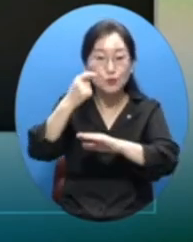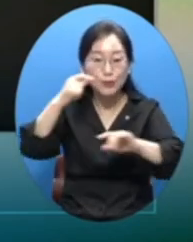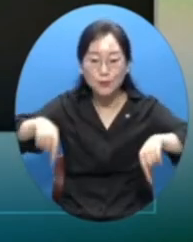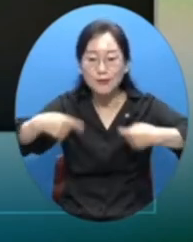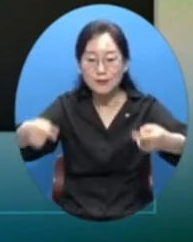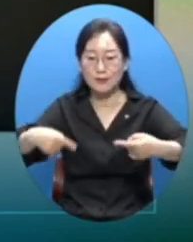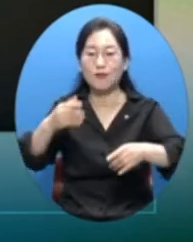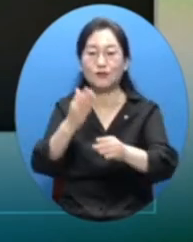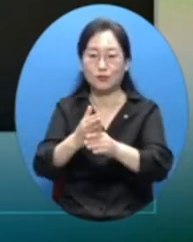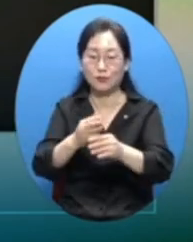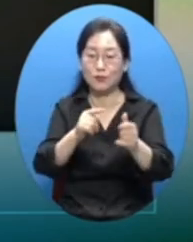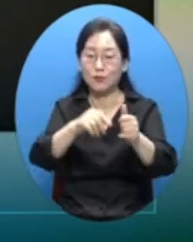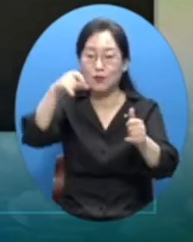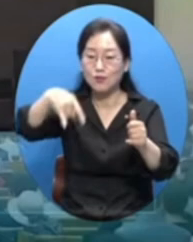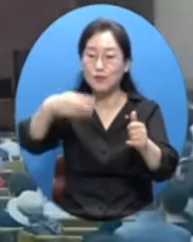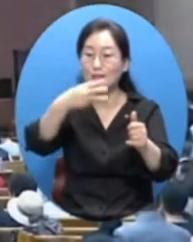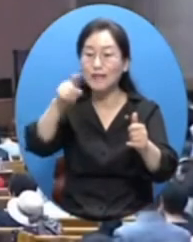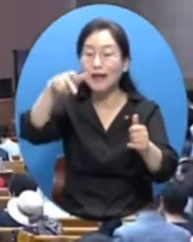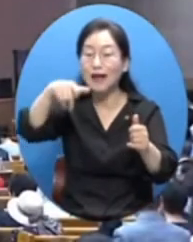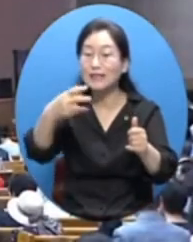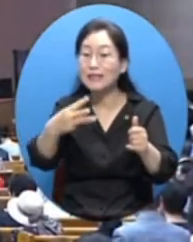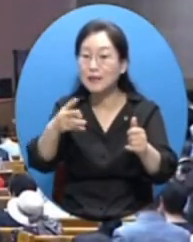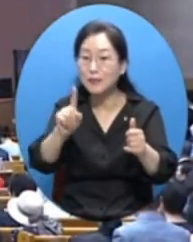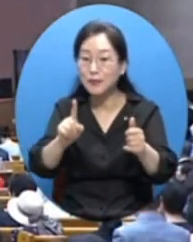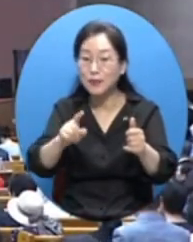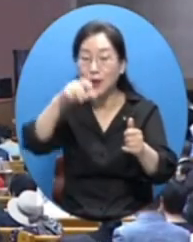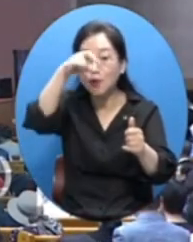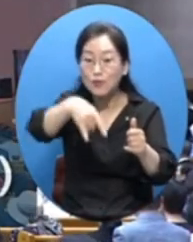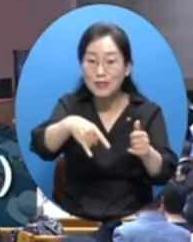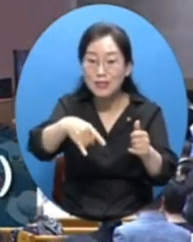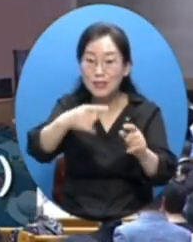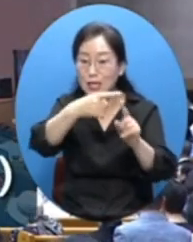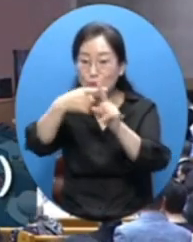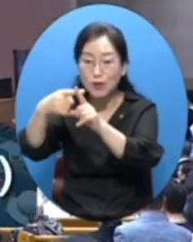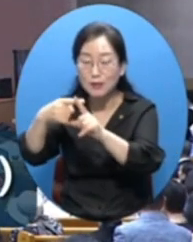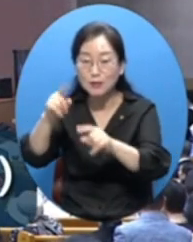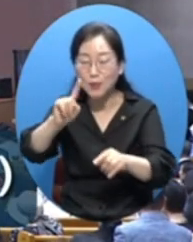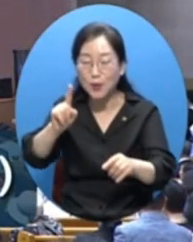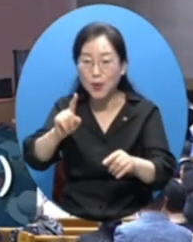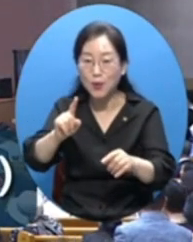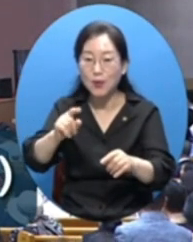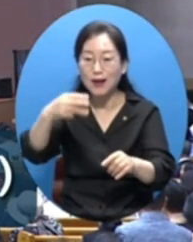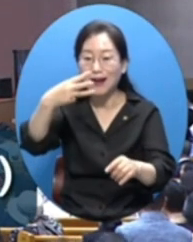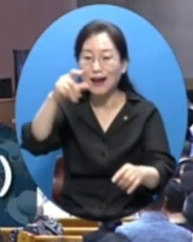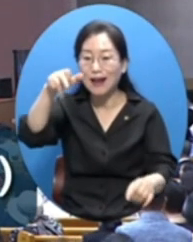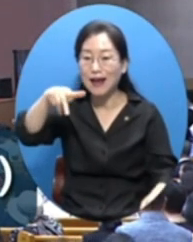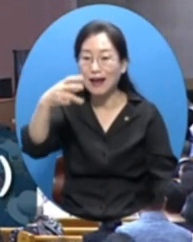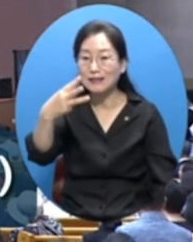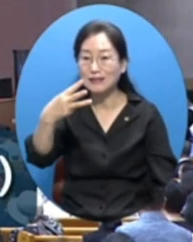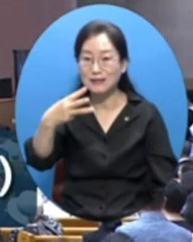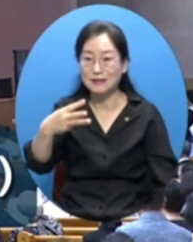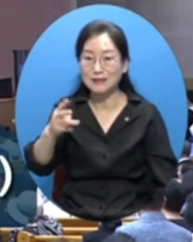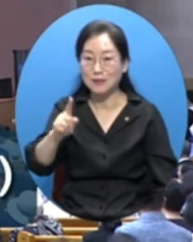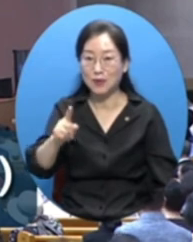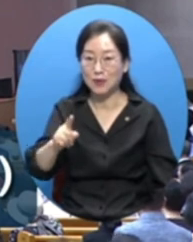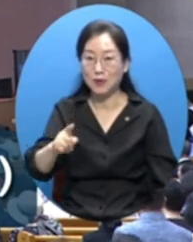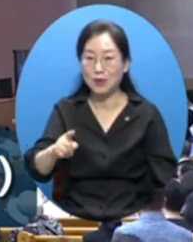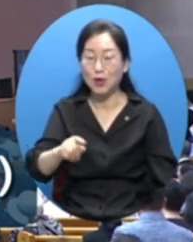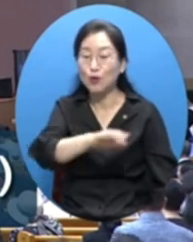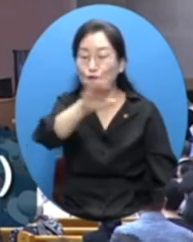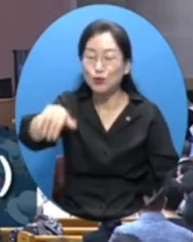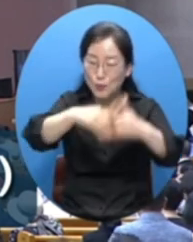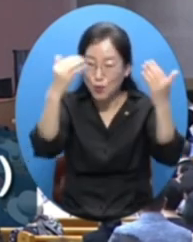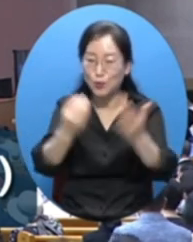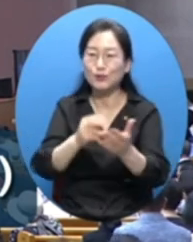분인데 위라클이라는 것은 위 플러스 미라클 합쳐서 위라클이라고 말을라고 해서 우리